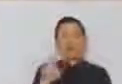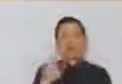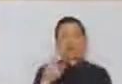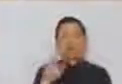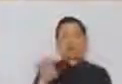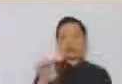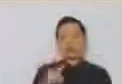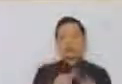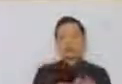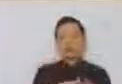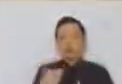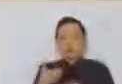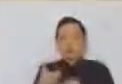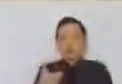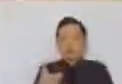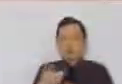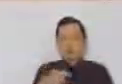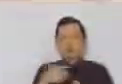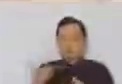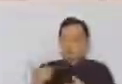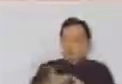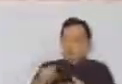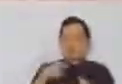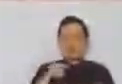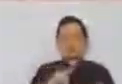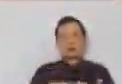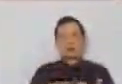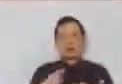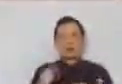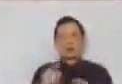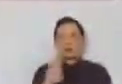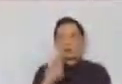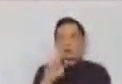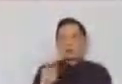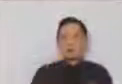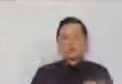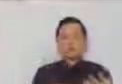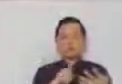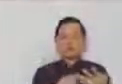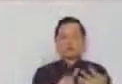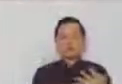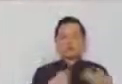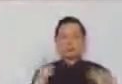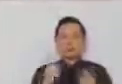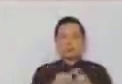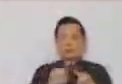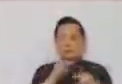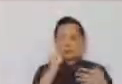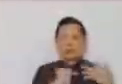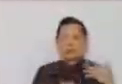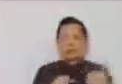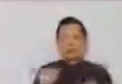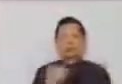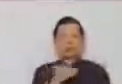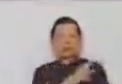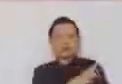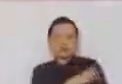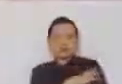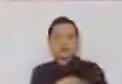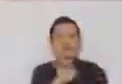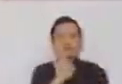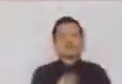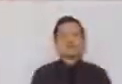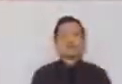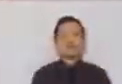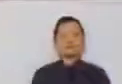anyos na si Maria Teresa Fernandez na dineklarang dead on arrival. Gayun din ang 7 anyos niyang apo na